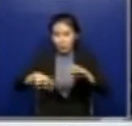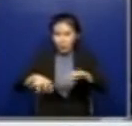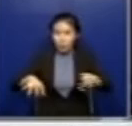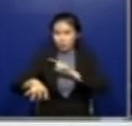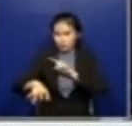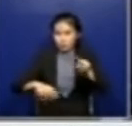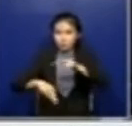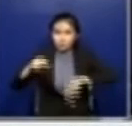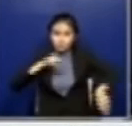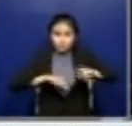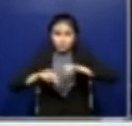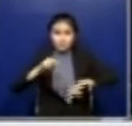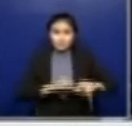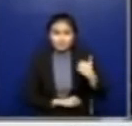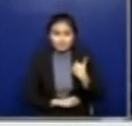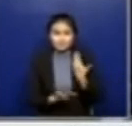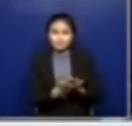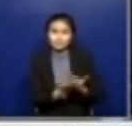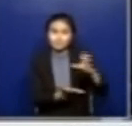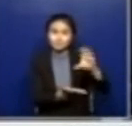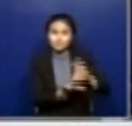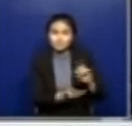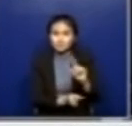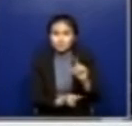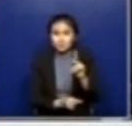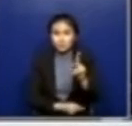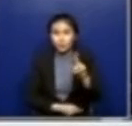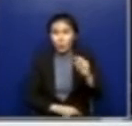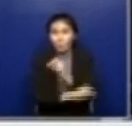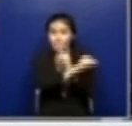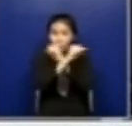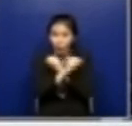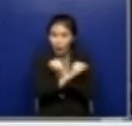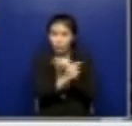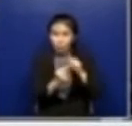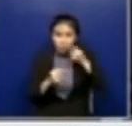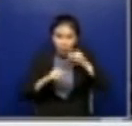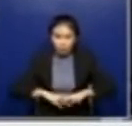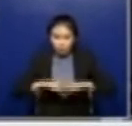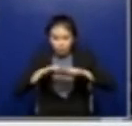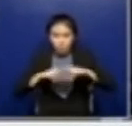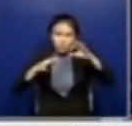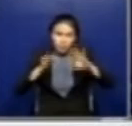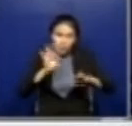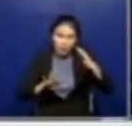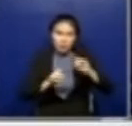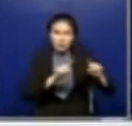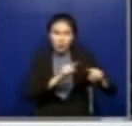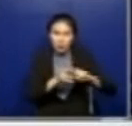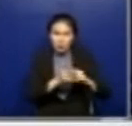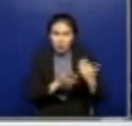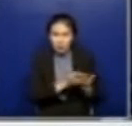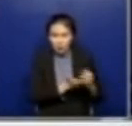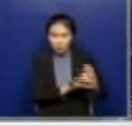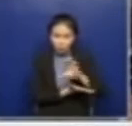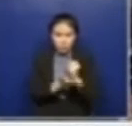วยดูแลด้วยนะคะงบของกรมป้องกันสาธารณภัยก็น่าจะดูแลได้นะฝากท่านประธานด้วยนะ